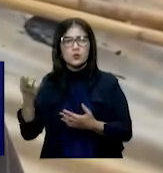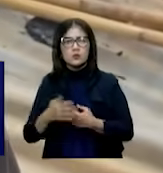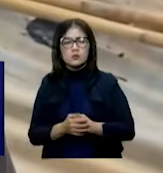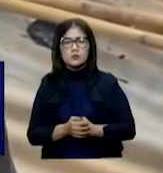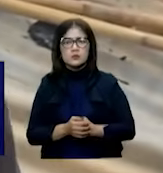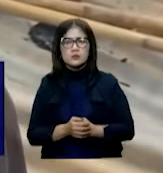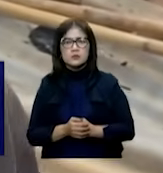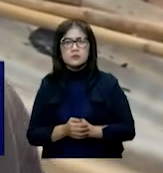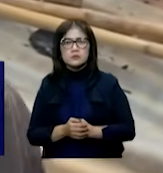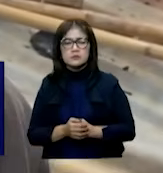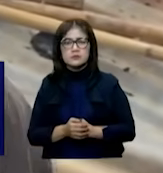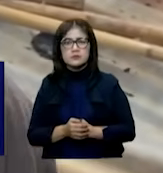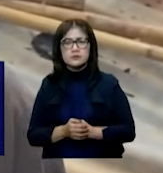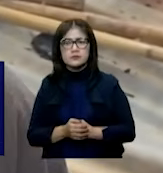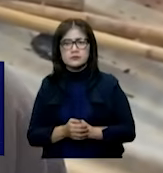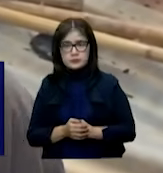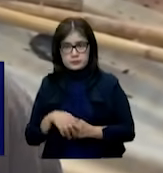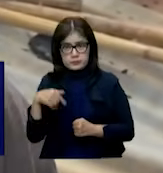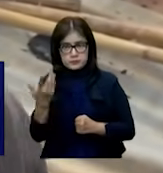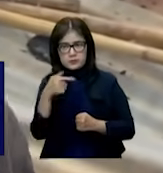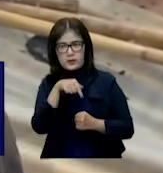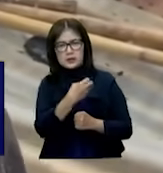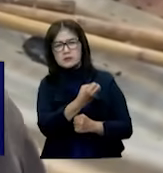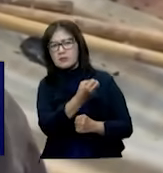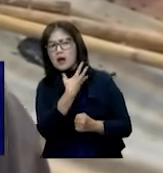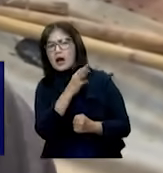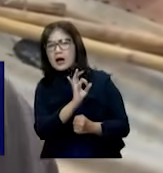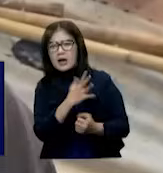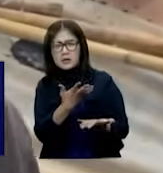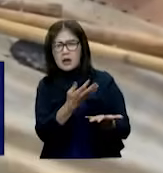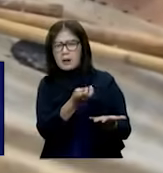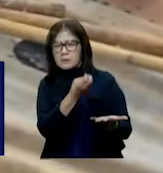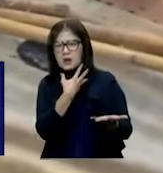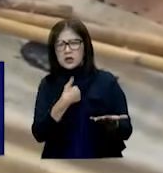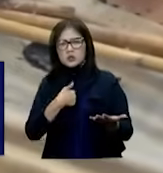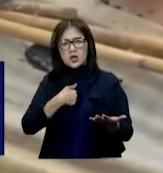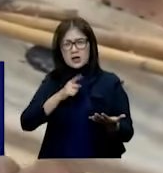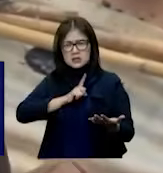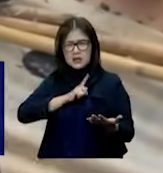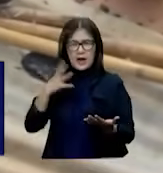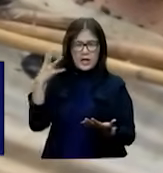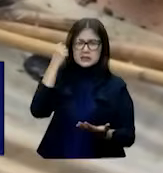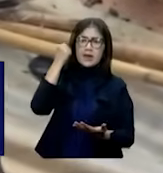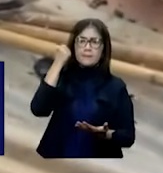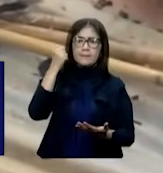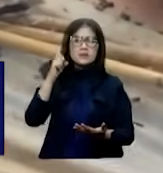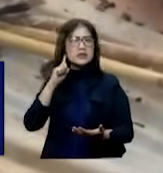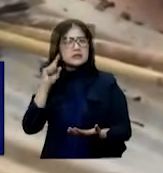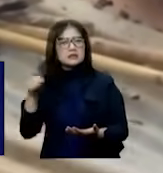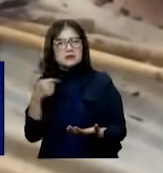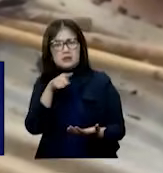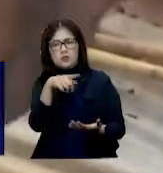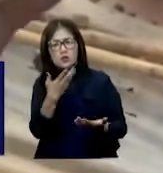kau. Gak pernah ngomong? Iya. Nah, cuman itu kataku, dek, kalau kau galak ngomong ini, lajulah